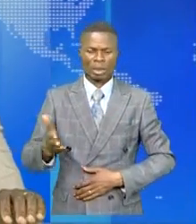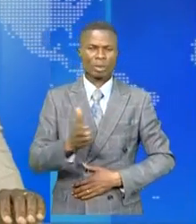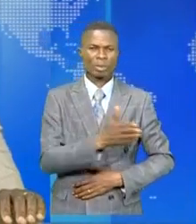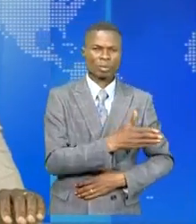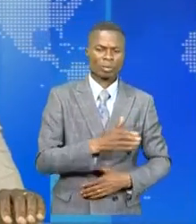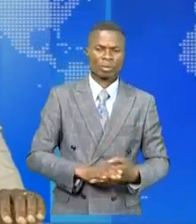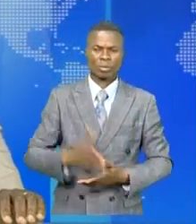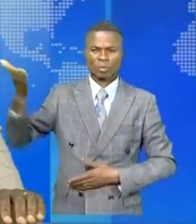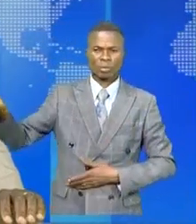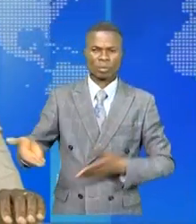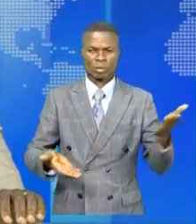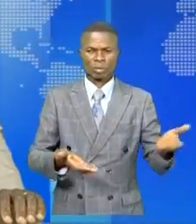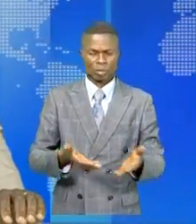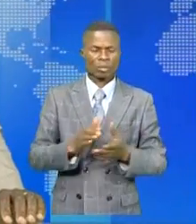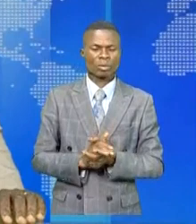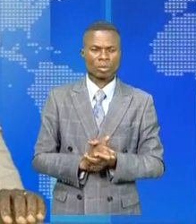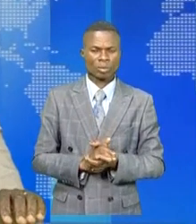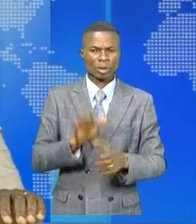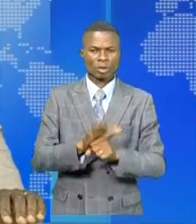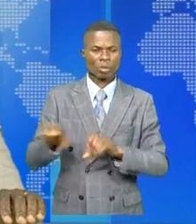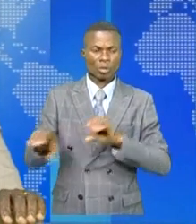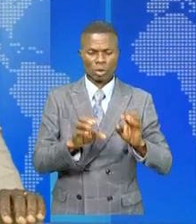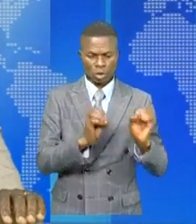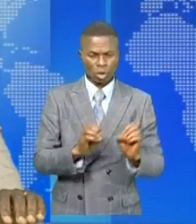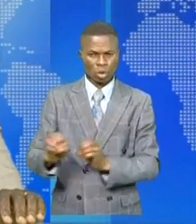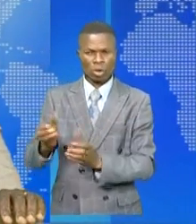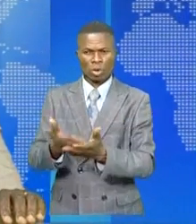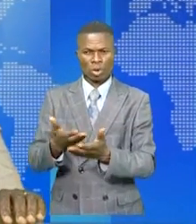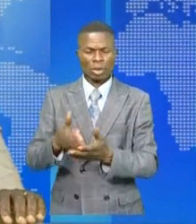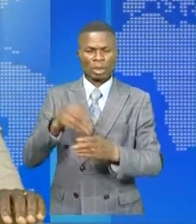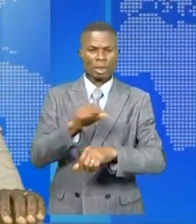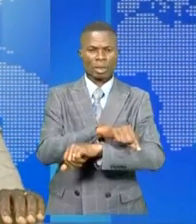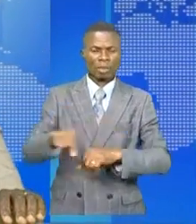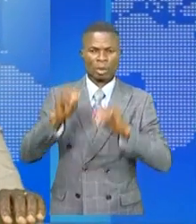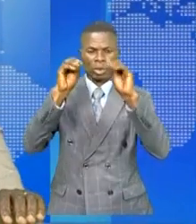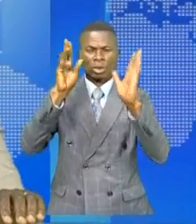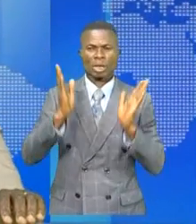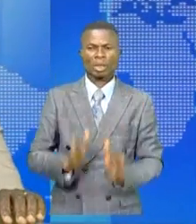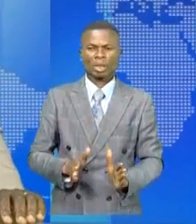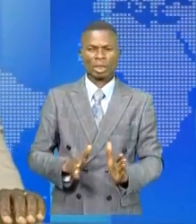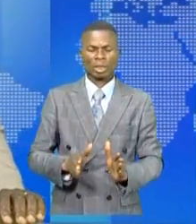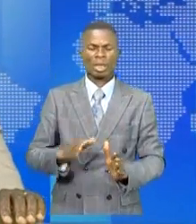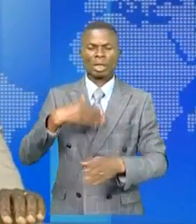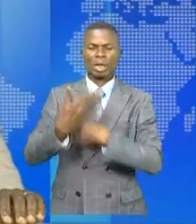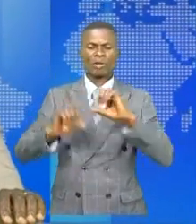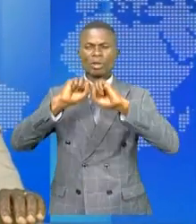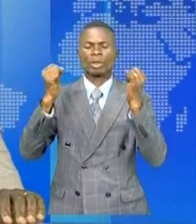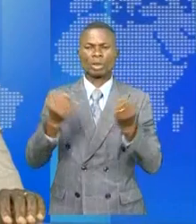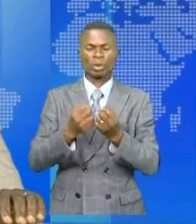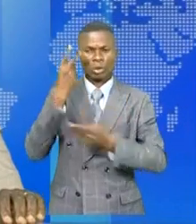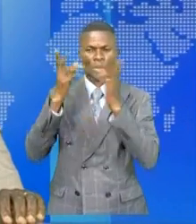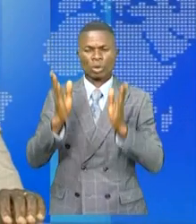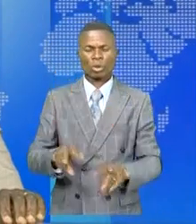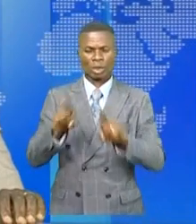Des audiences ont été accordées, des activités se sont déroulées dans les ministères de l'enseignement, aux affaires sociales, au tourisme et au